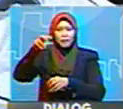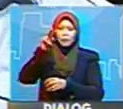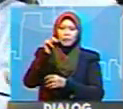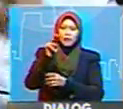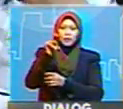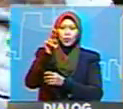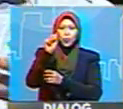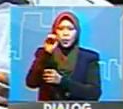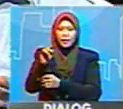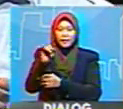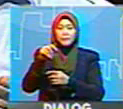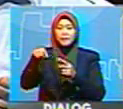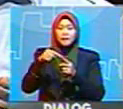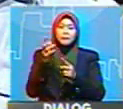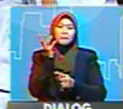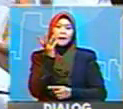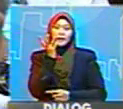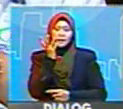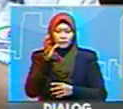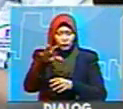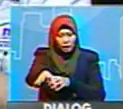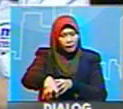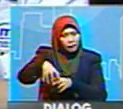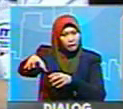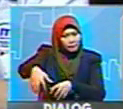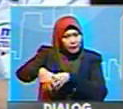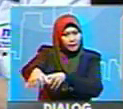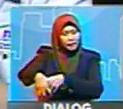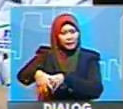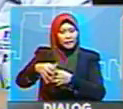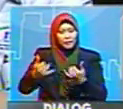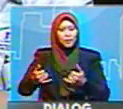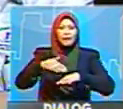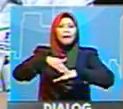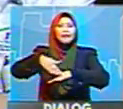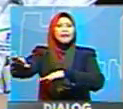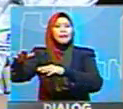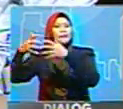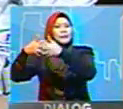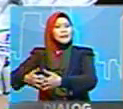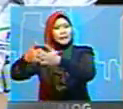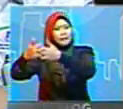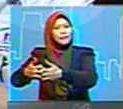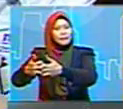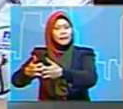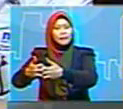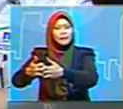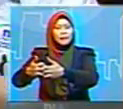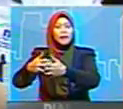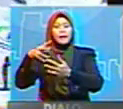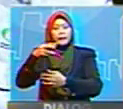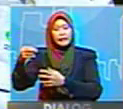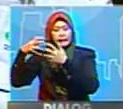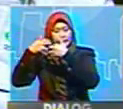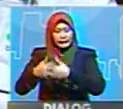Selepas itu apabila Padi sudah diambil hantar ke kilang juga daripada perban peladang dan kilang juga